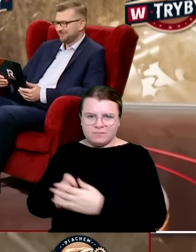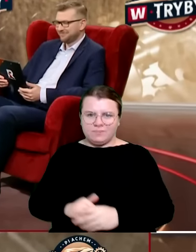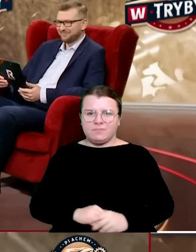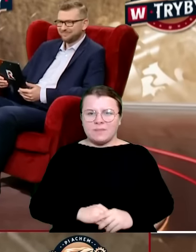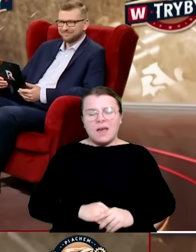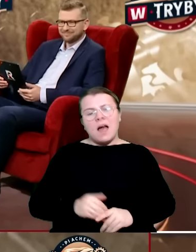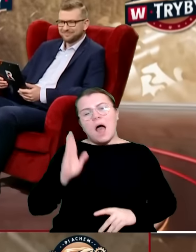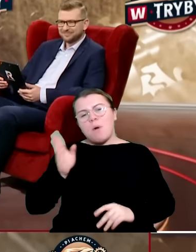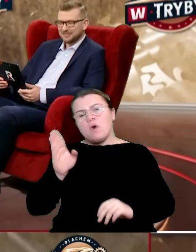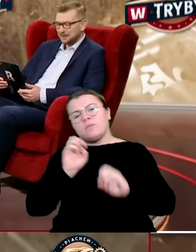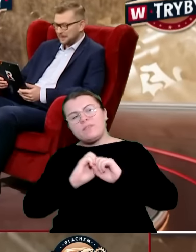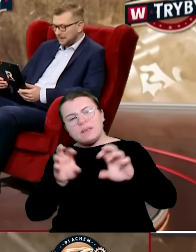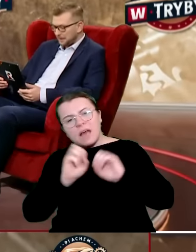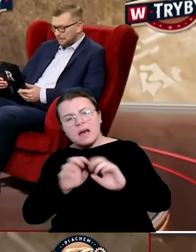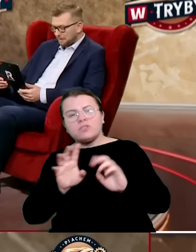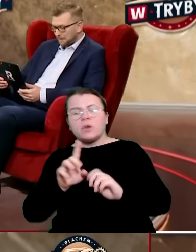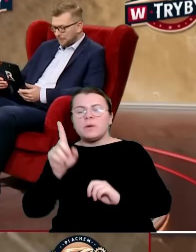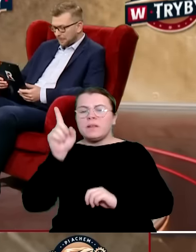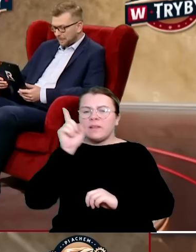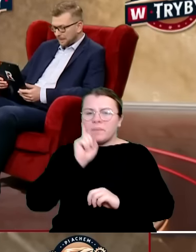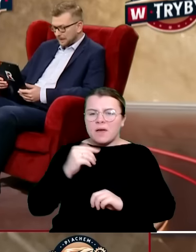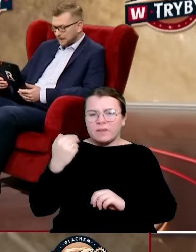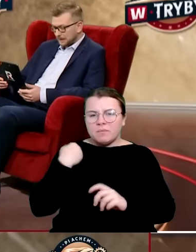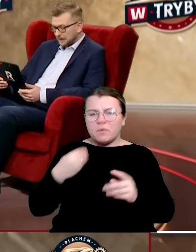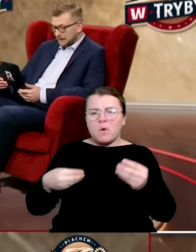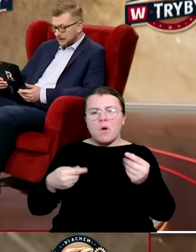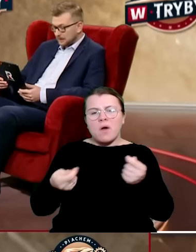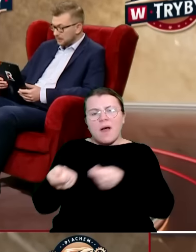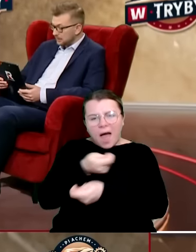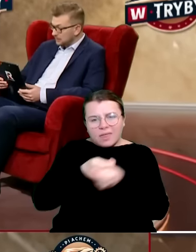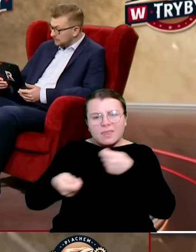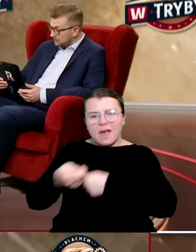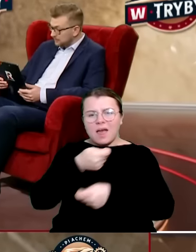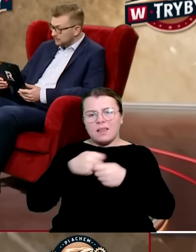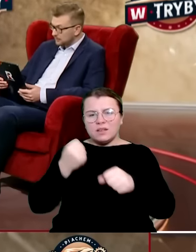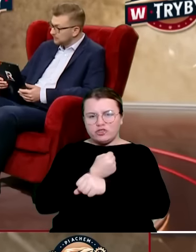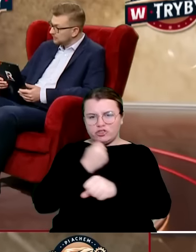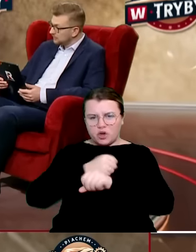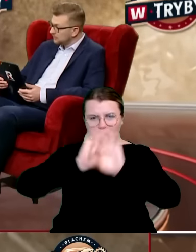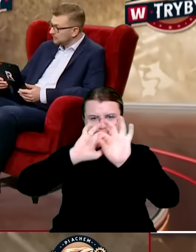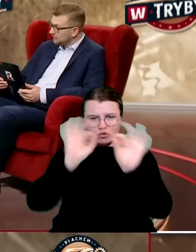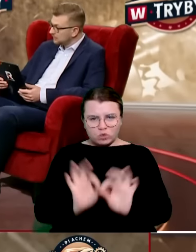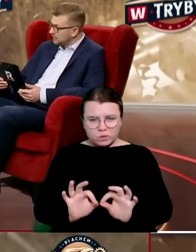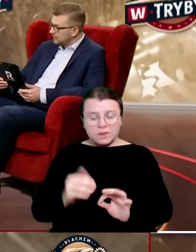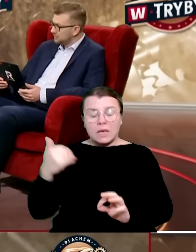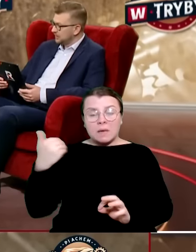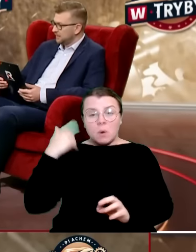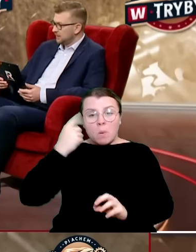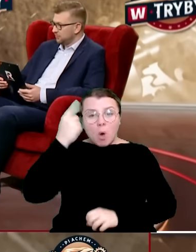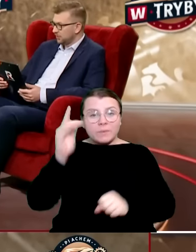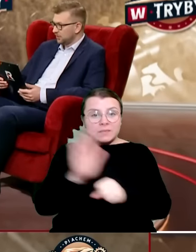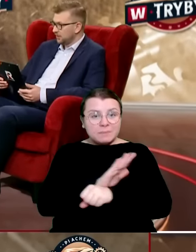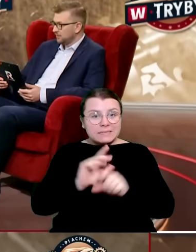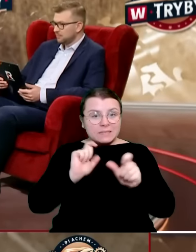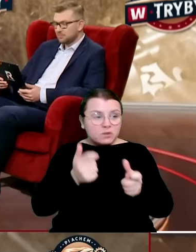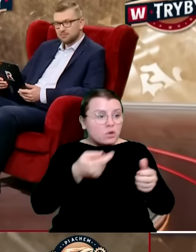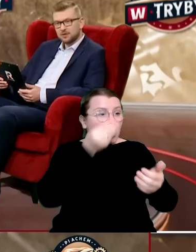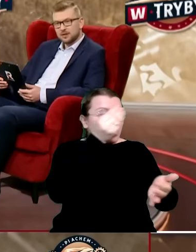że handlował dziełami sztuki i miał taki genialny pomysł na biznes, że kupował tanio, a sprzedawał